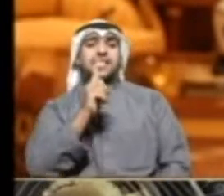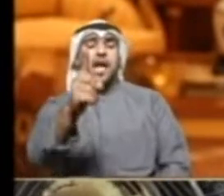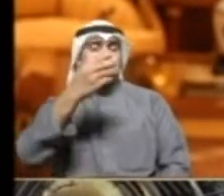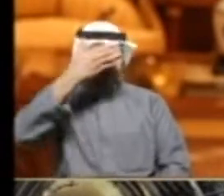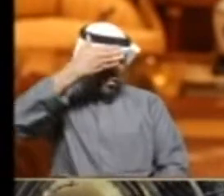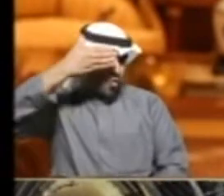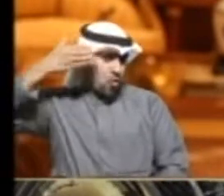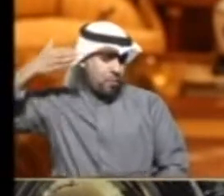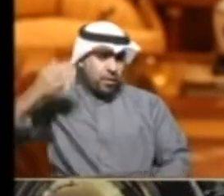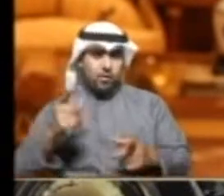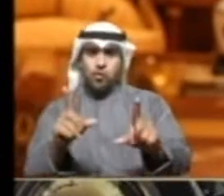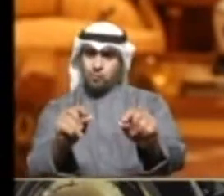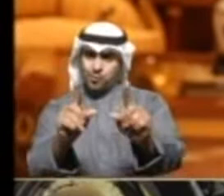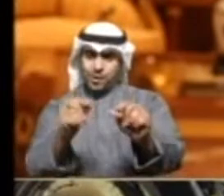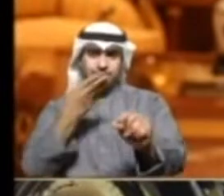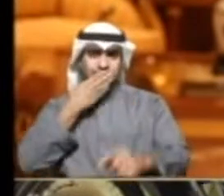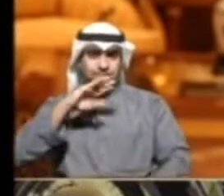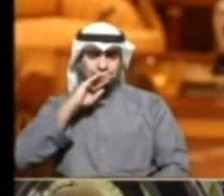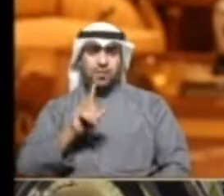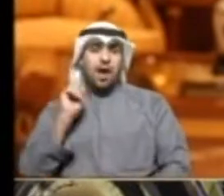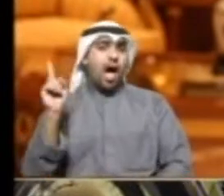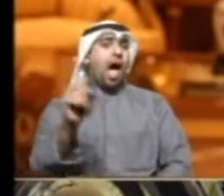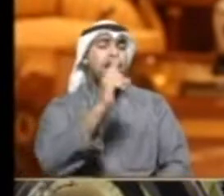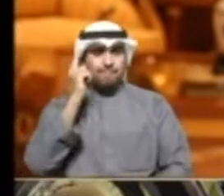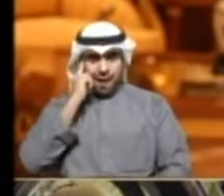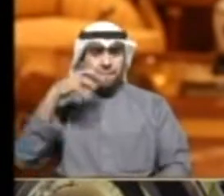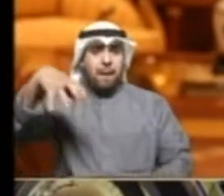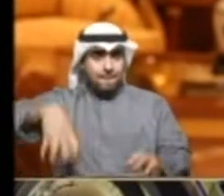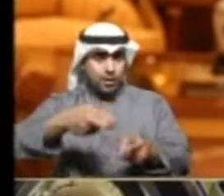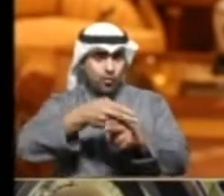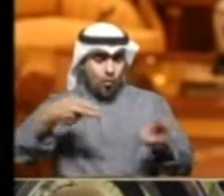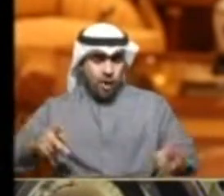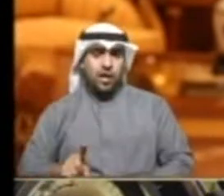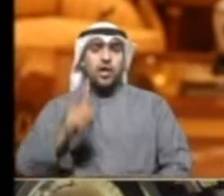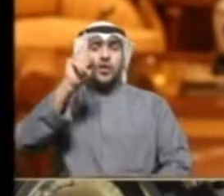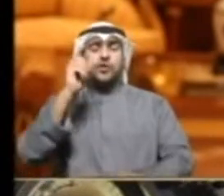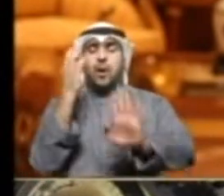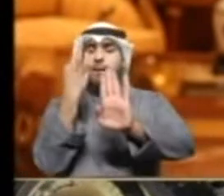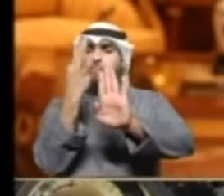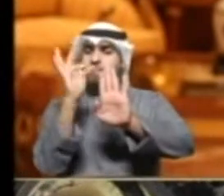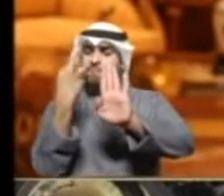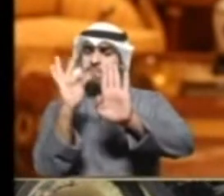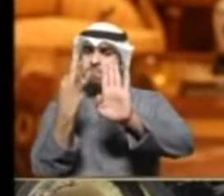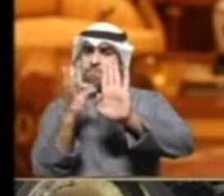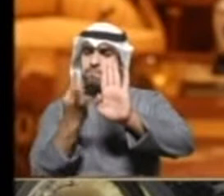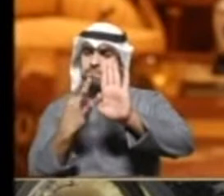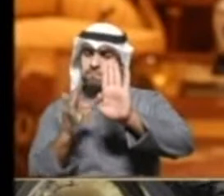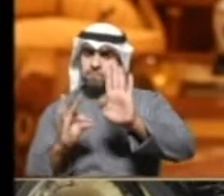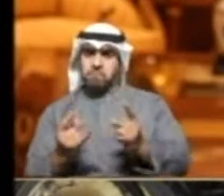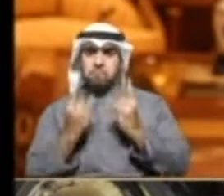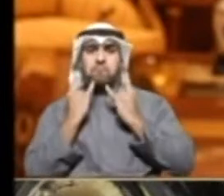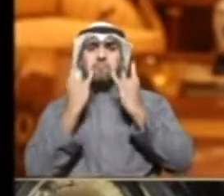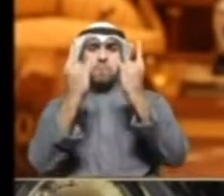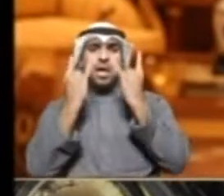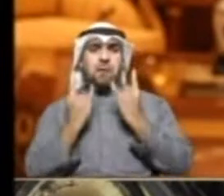الحقيقة متفائلة بأن دور الكويت في مجلس الأمن في السنتين 2018 و2019 سوف